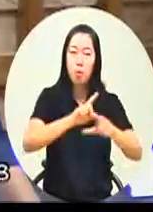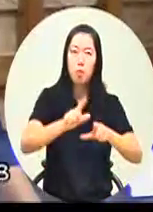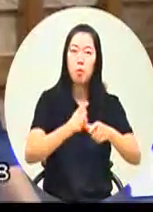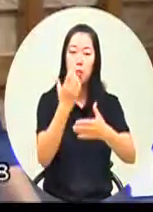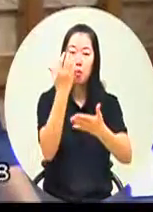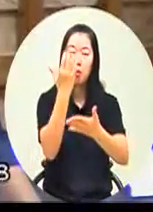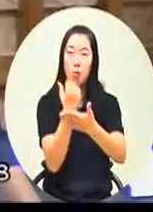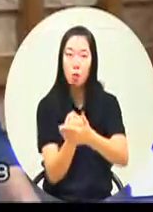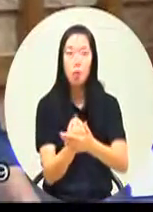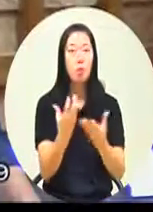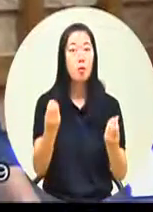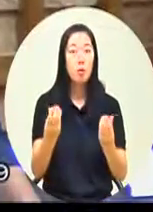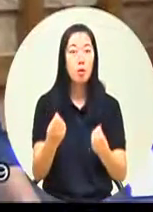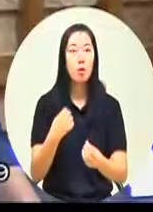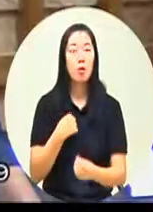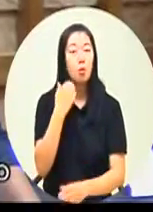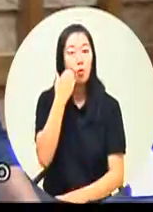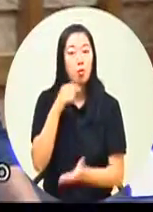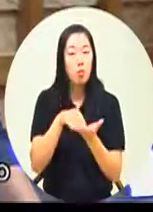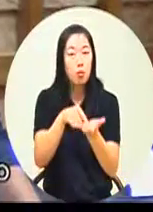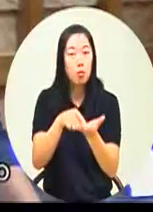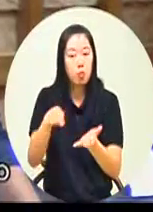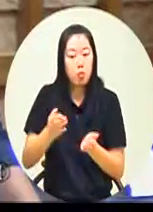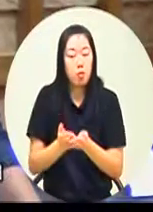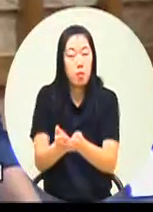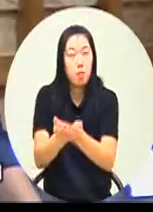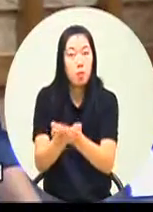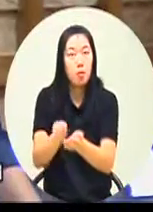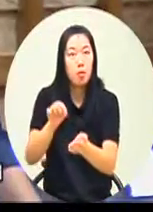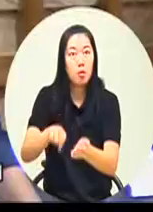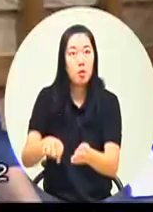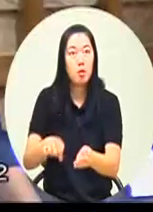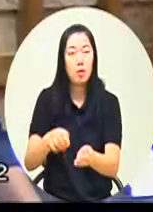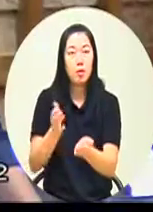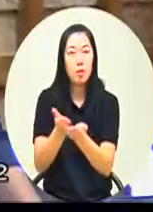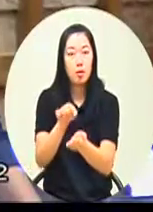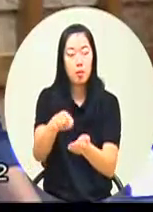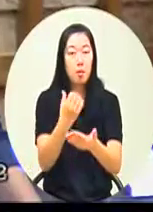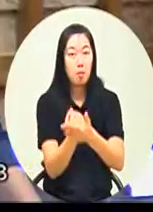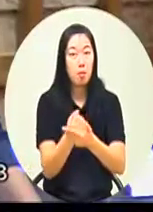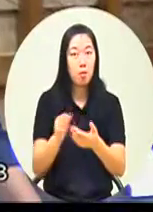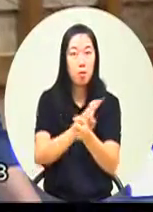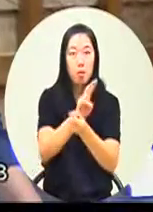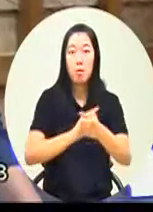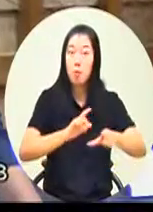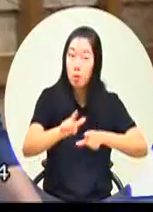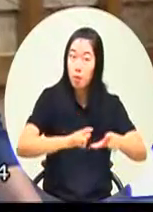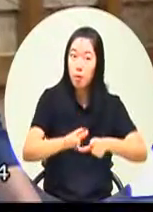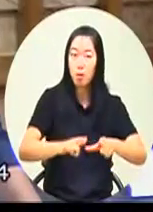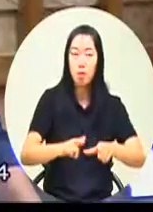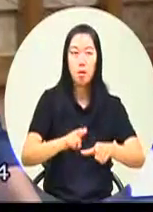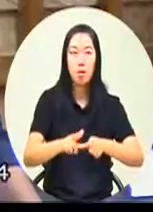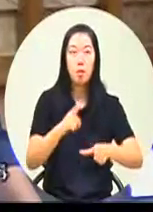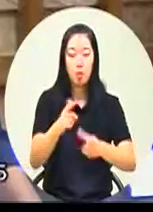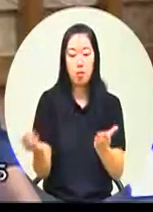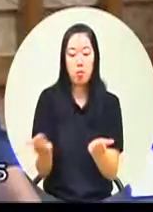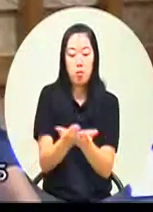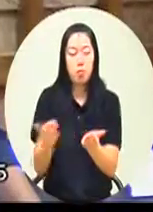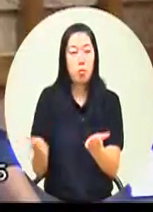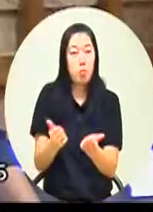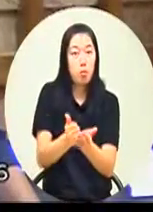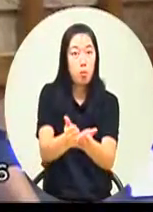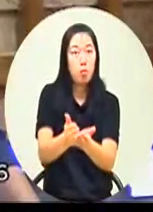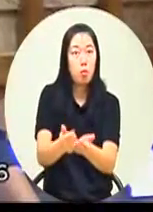们争取了这个航线，然后把他们留在林园地区来搭乘，我们林园